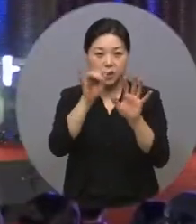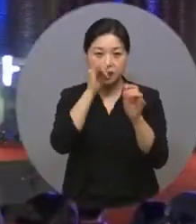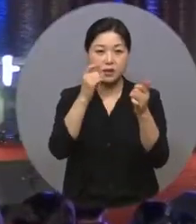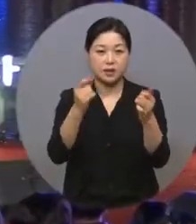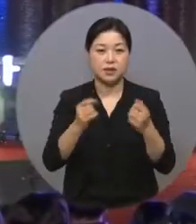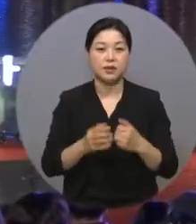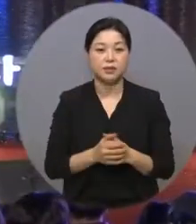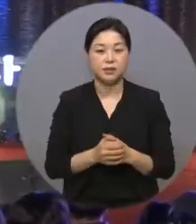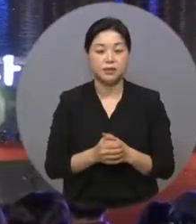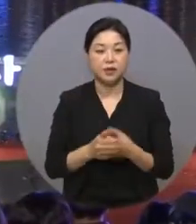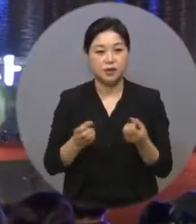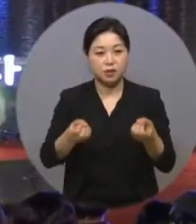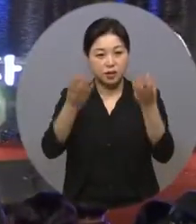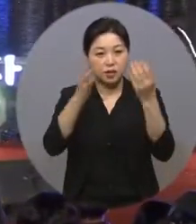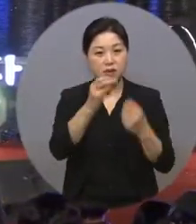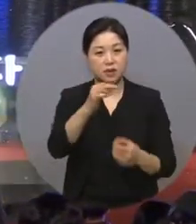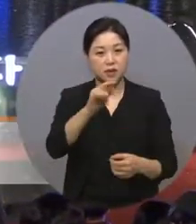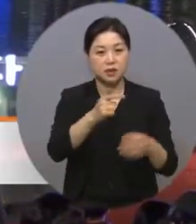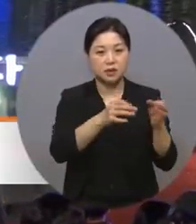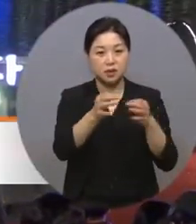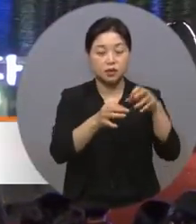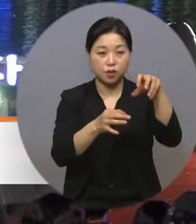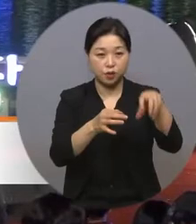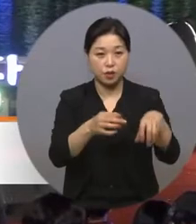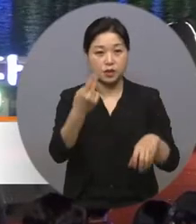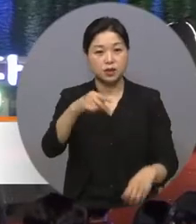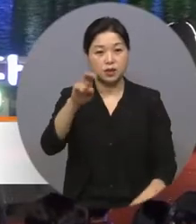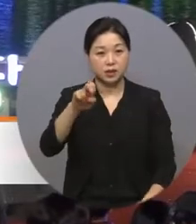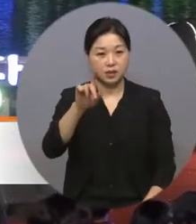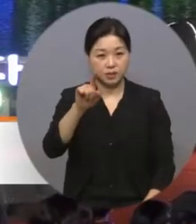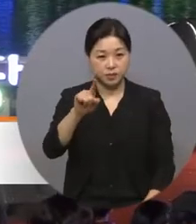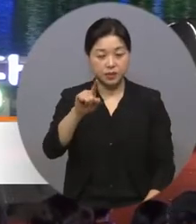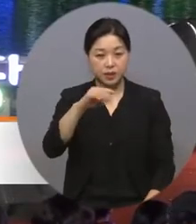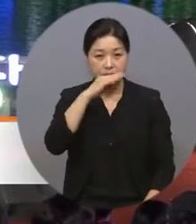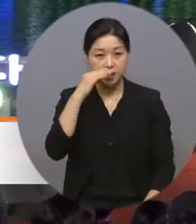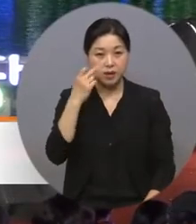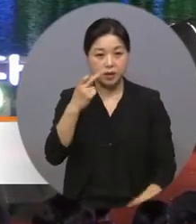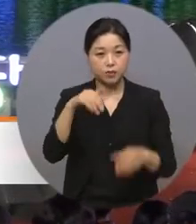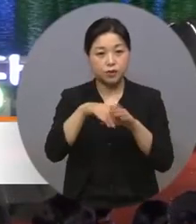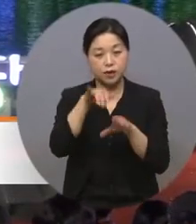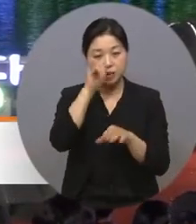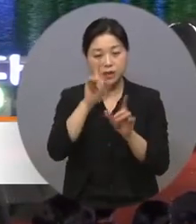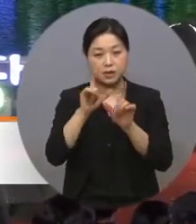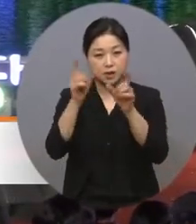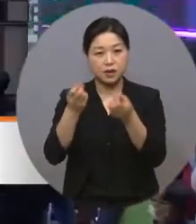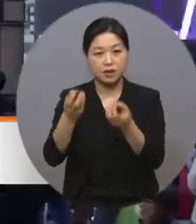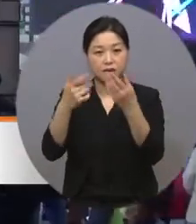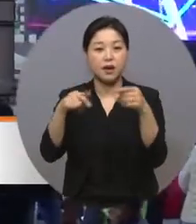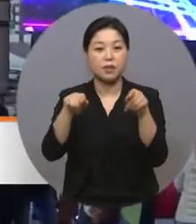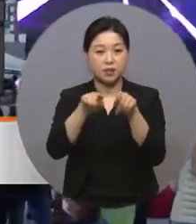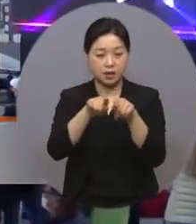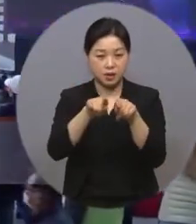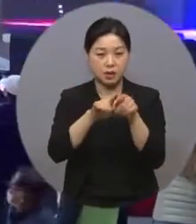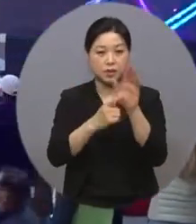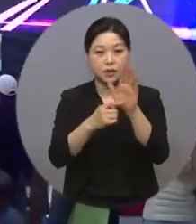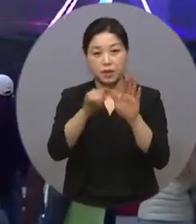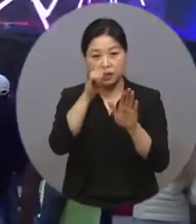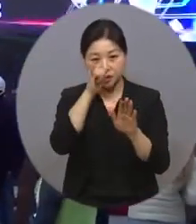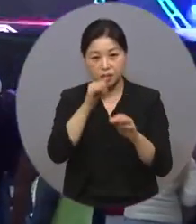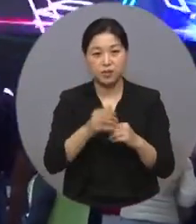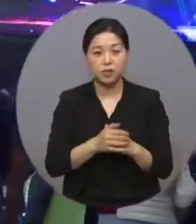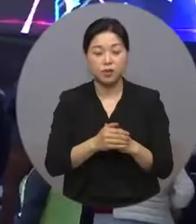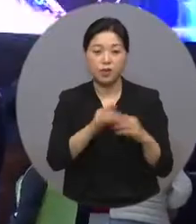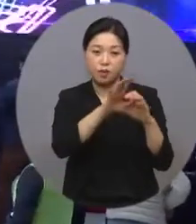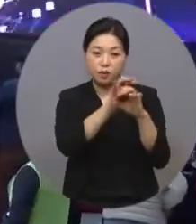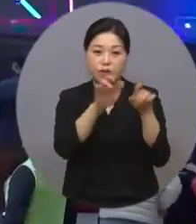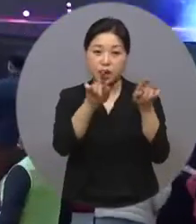축제는 예산장터 삼국축제와 2021 예산군 문화가 있는 날 행사와 연계하여 개최되었으며 위드 코로나 전환에